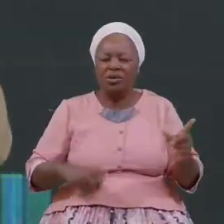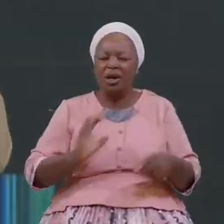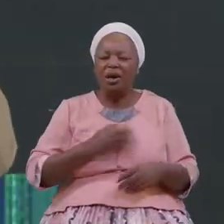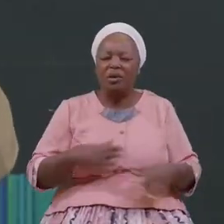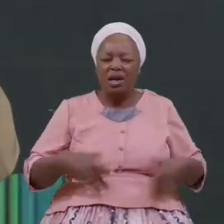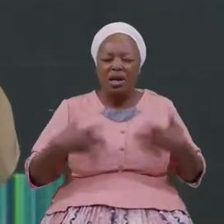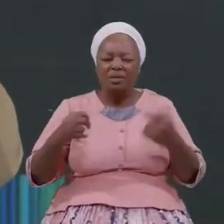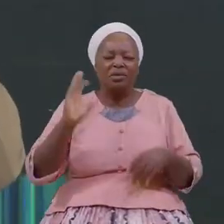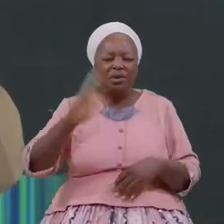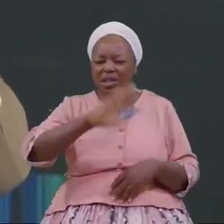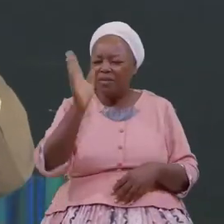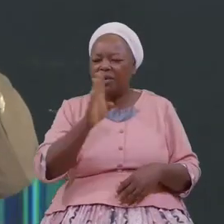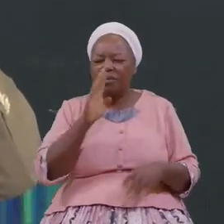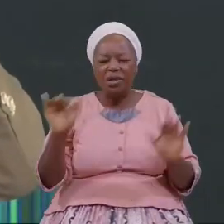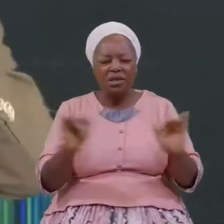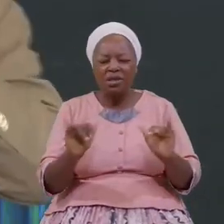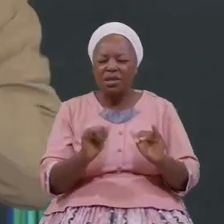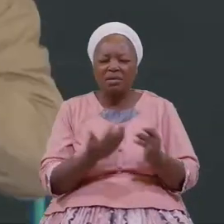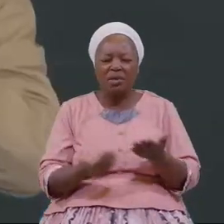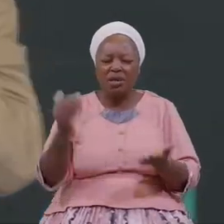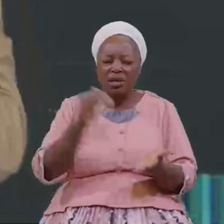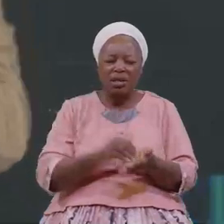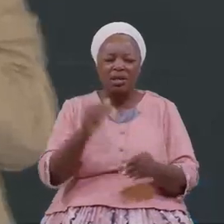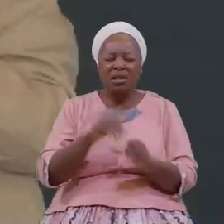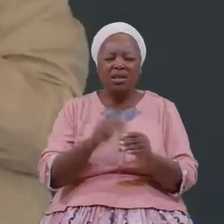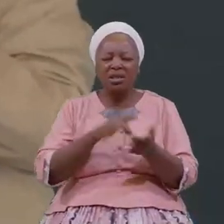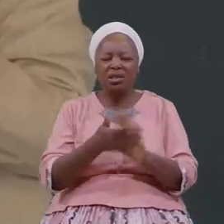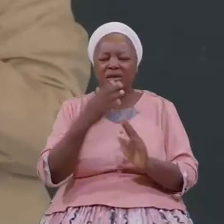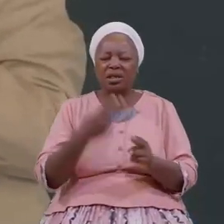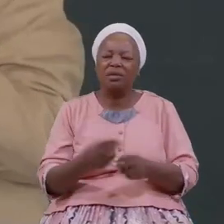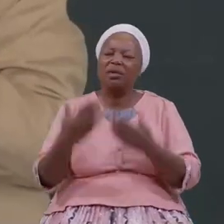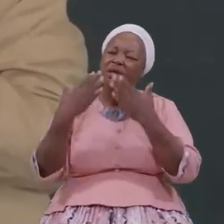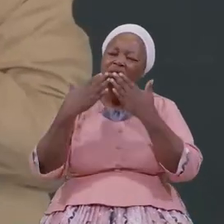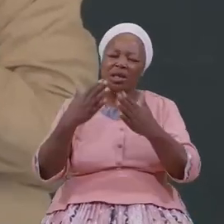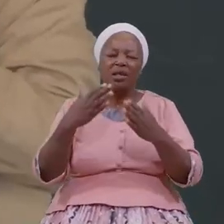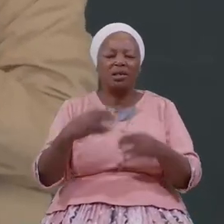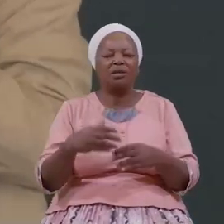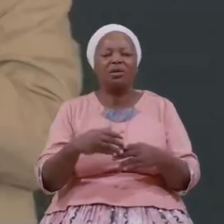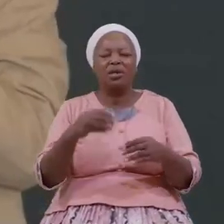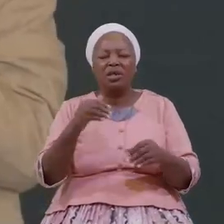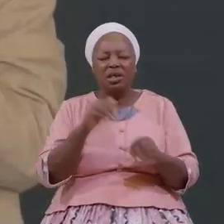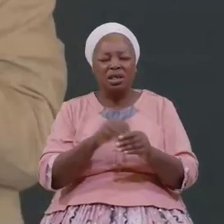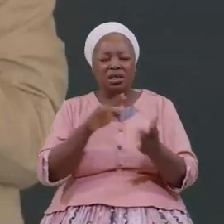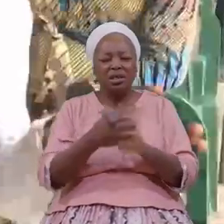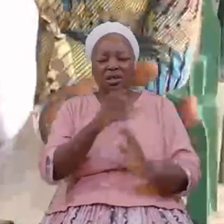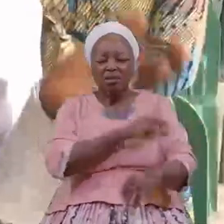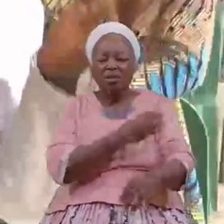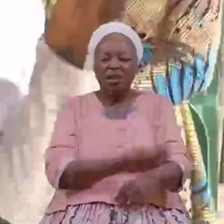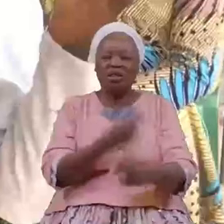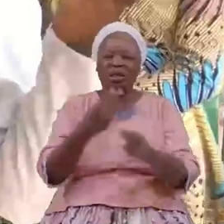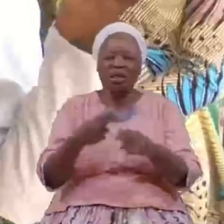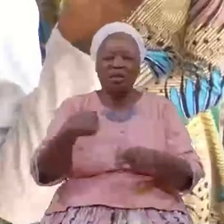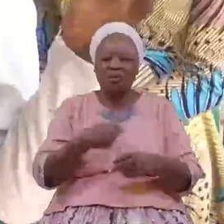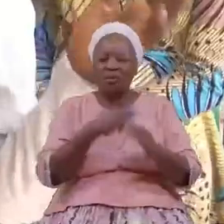que notre vie ne soit plus la même au nom de Jésus-Christ. Merci pour la réponse. Au nom puissant